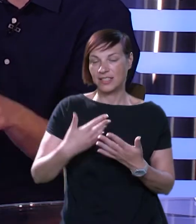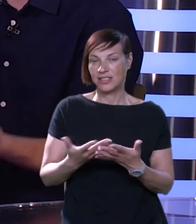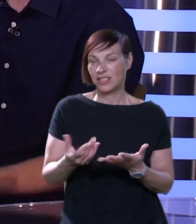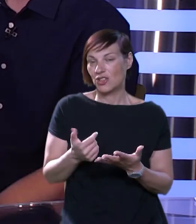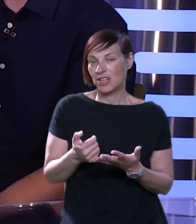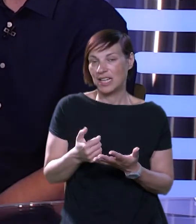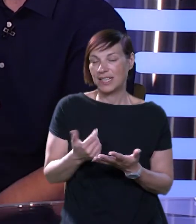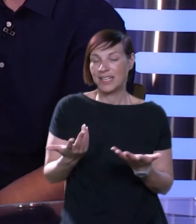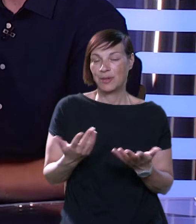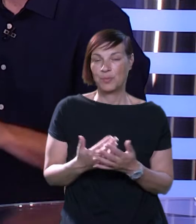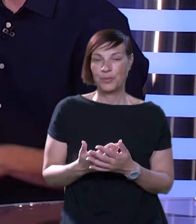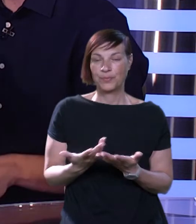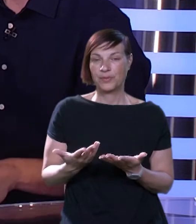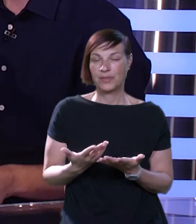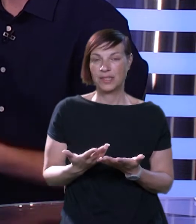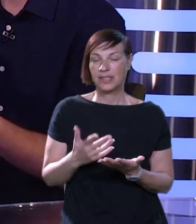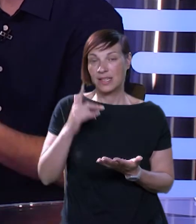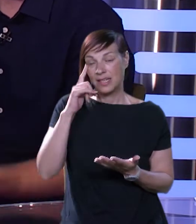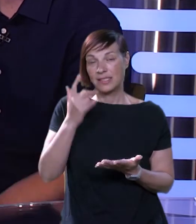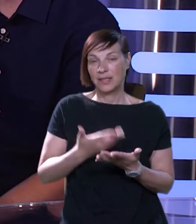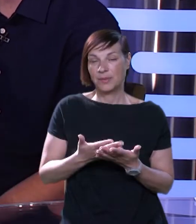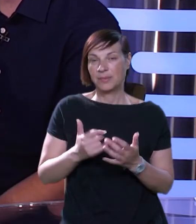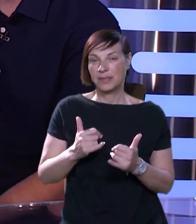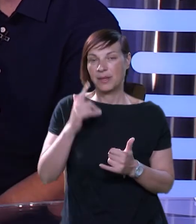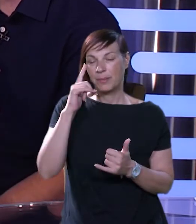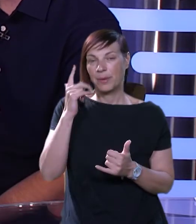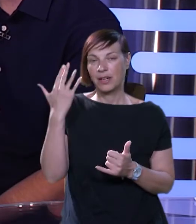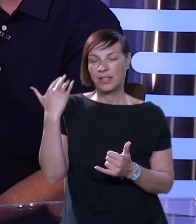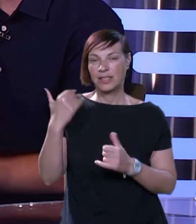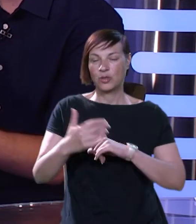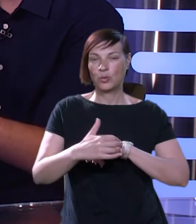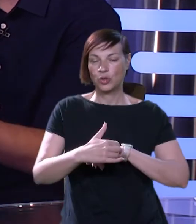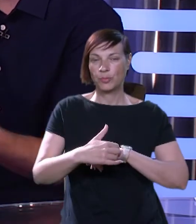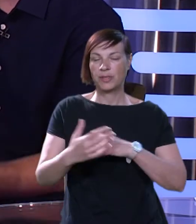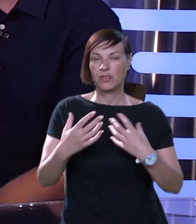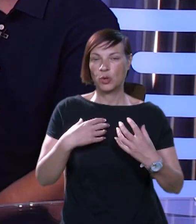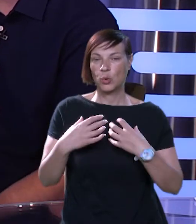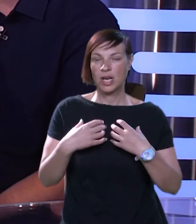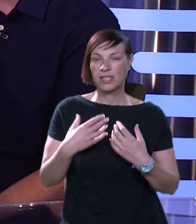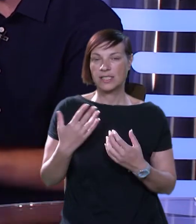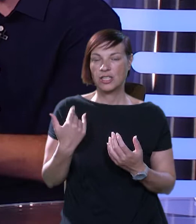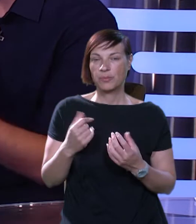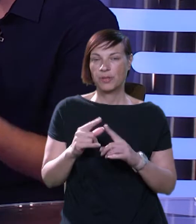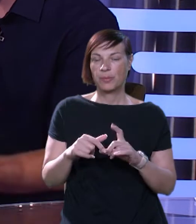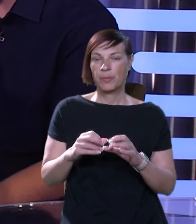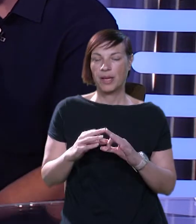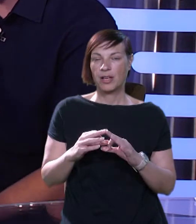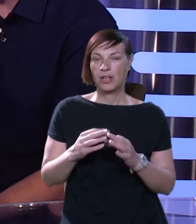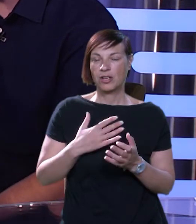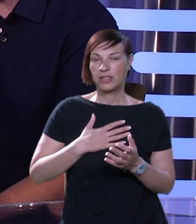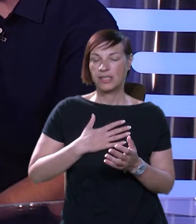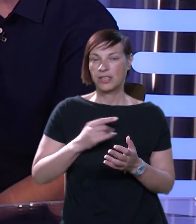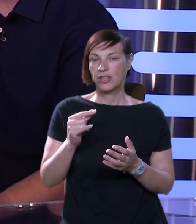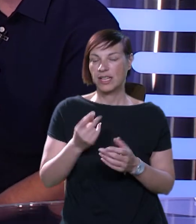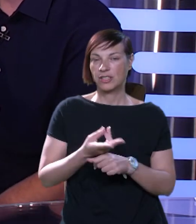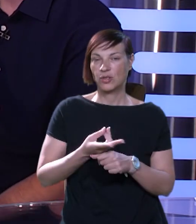nekako najčešće kliknemo, a ono što, evo, ne znam, primjer, sad mi pada na pamet, nedavno je tu u Dubrovniku i baš je u kazalištu bio sa Pavlom Tišarićem i sa